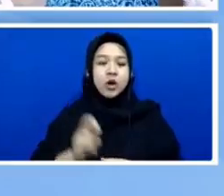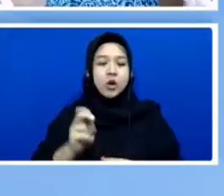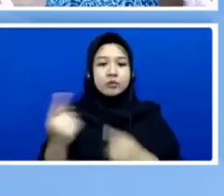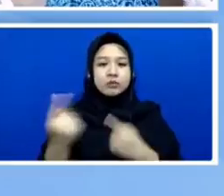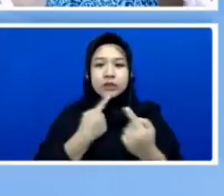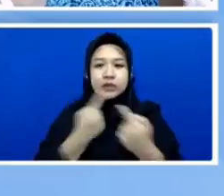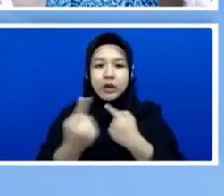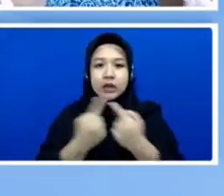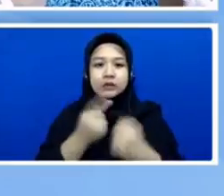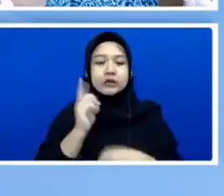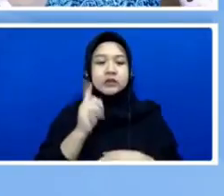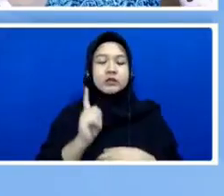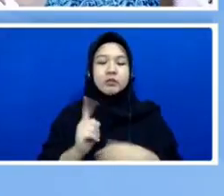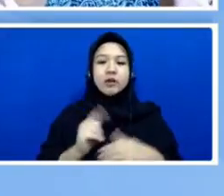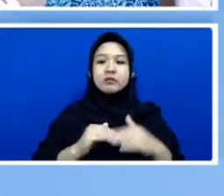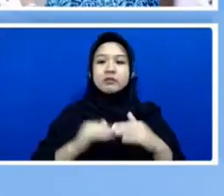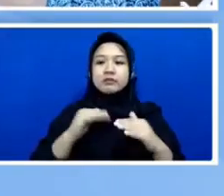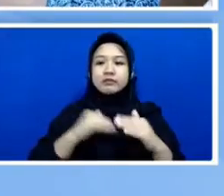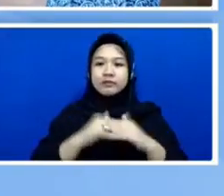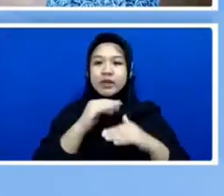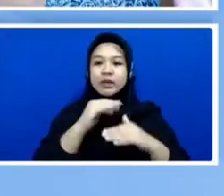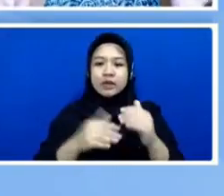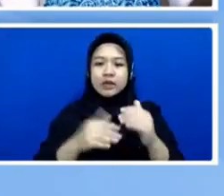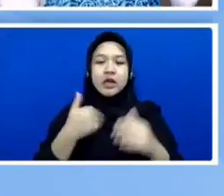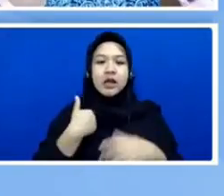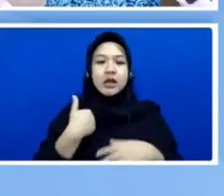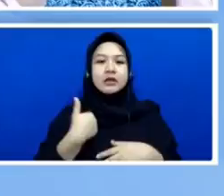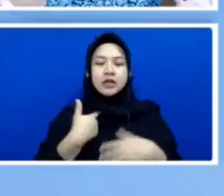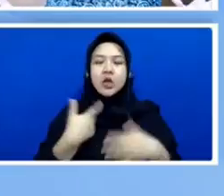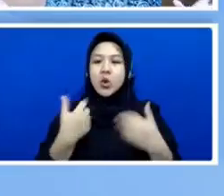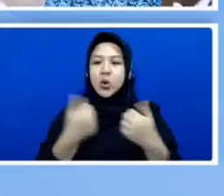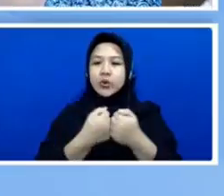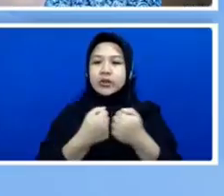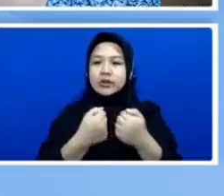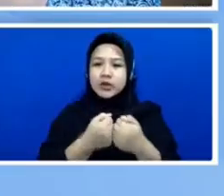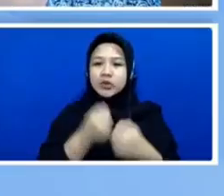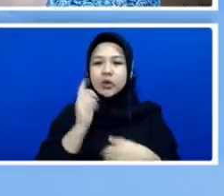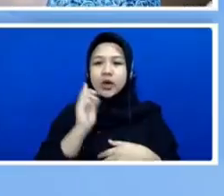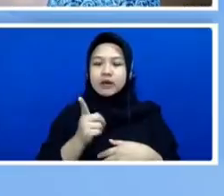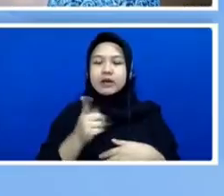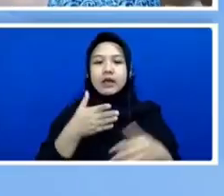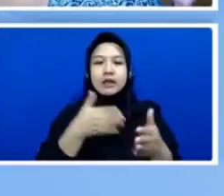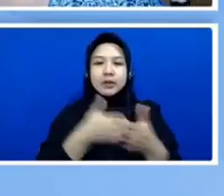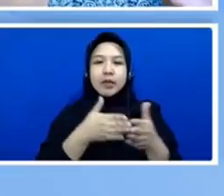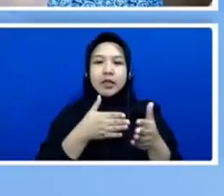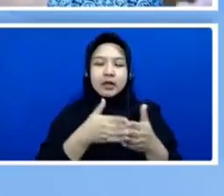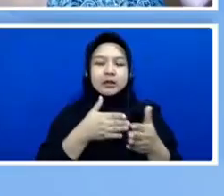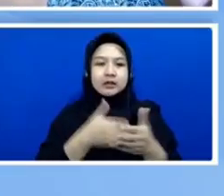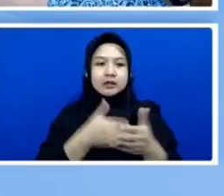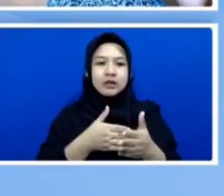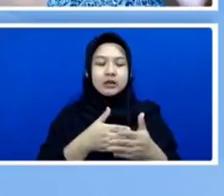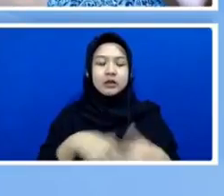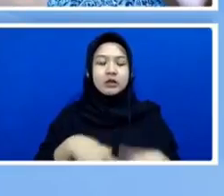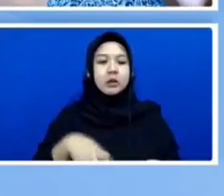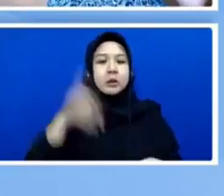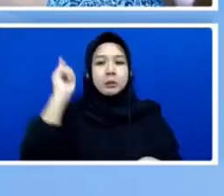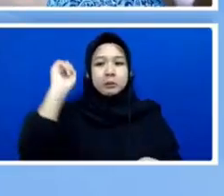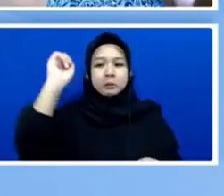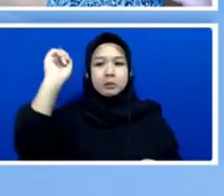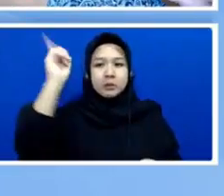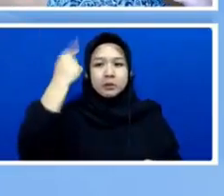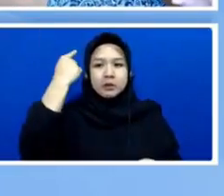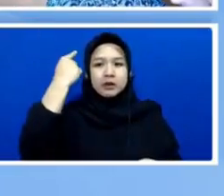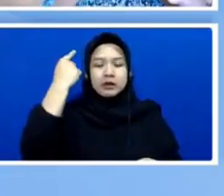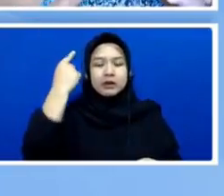setiap layer ini memiliki constraint dan juga memiliki keterbatasan. Ya kan, pemerintah